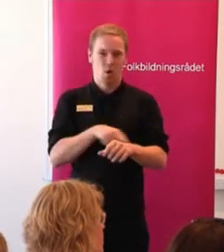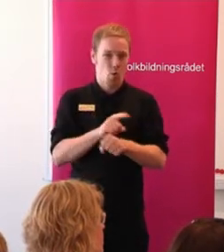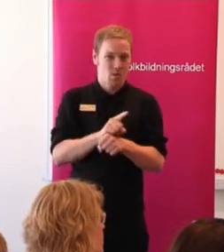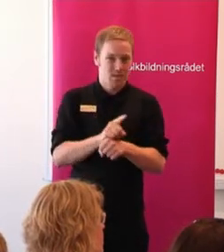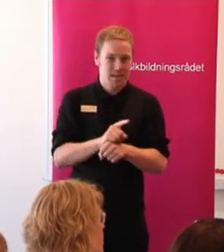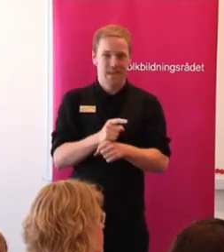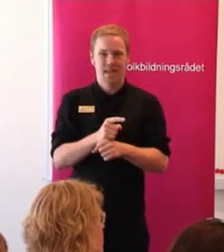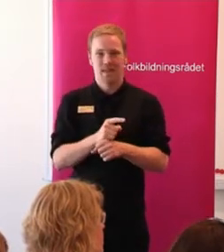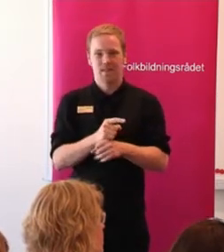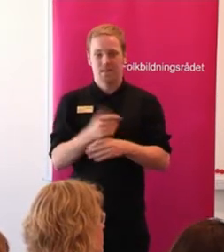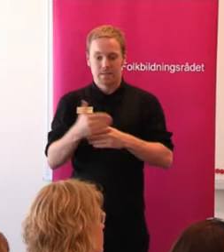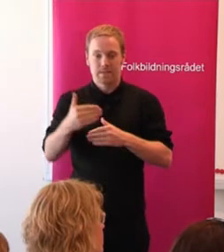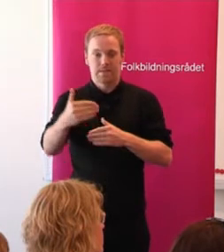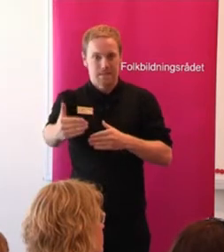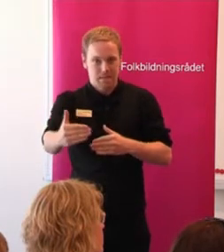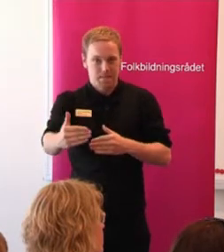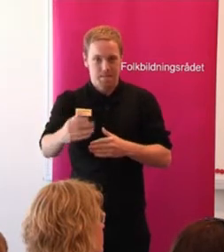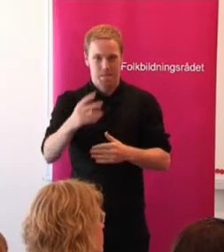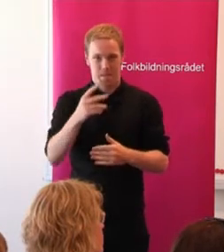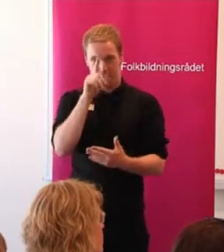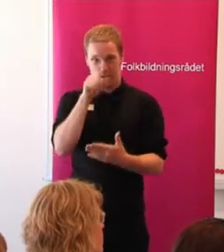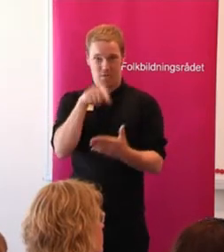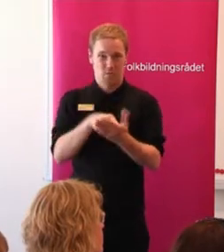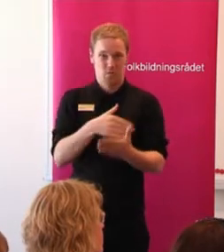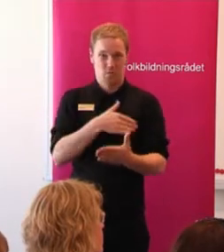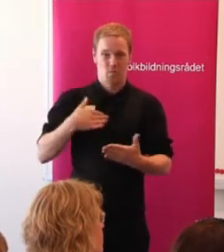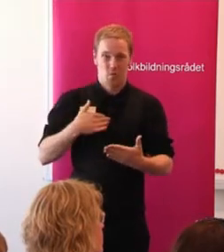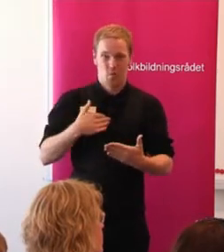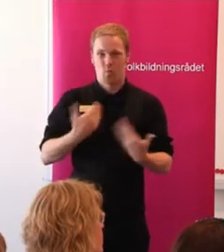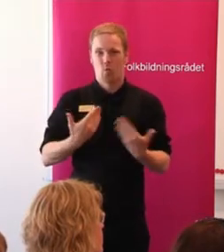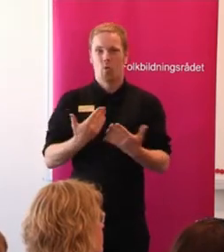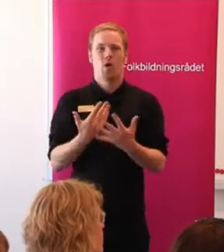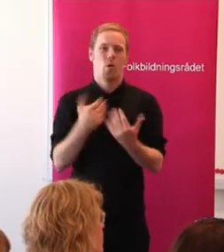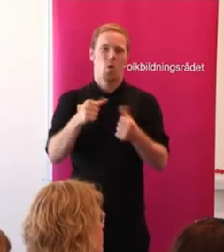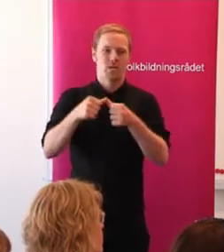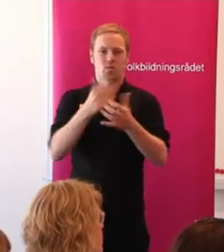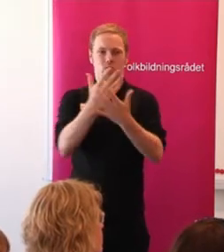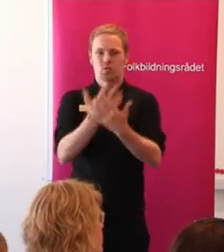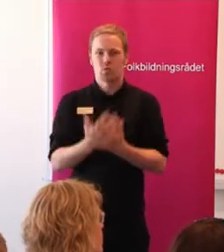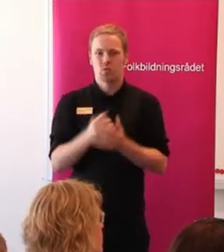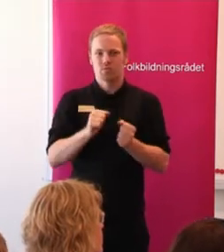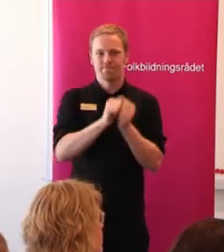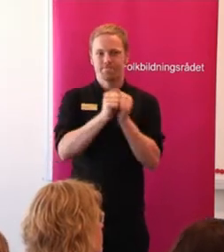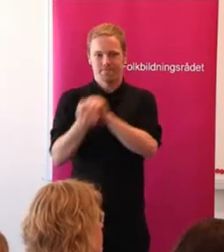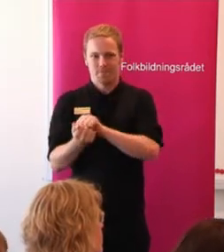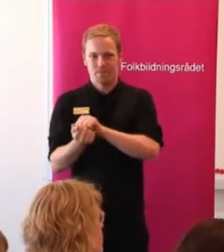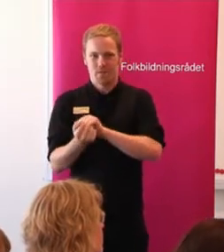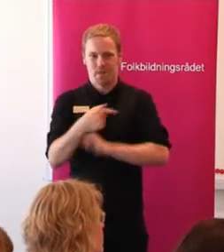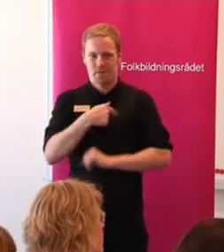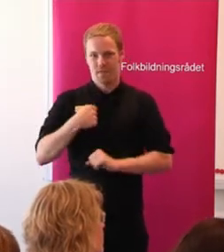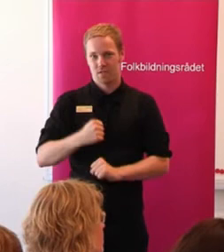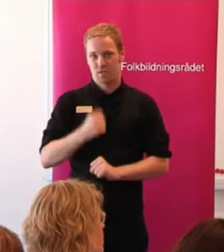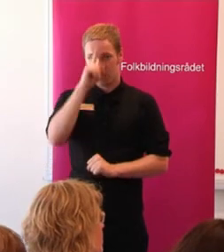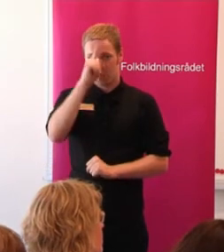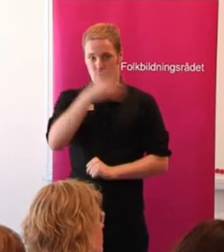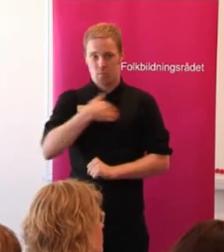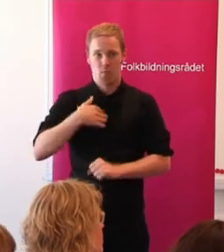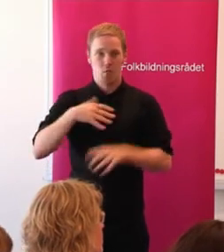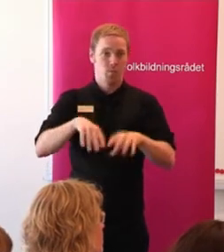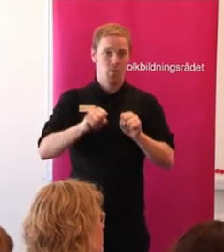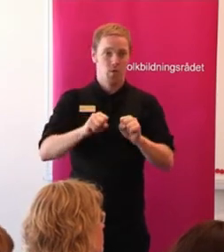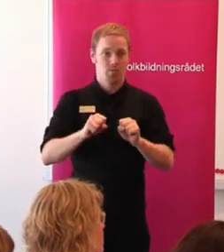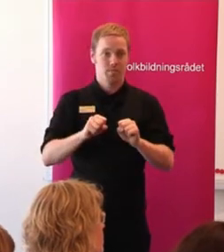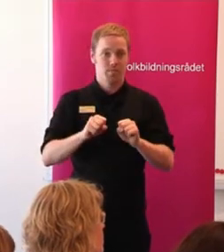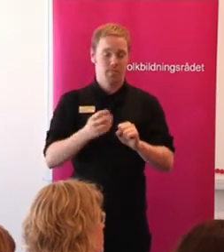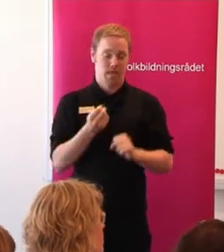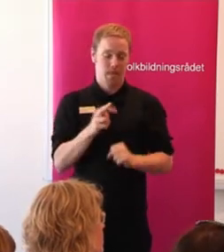organisationskultur och förändras. Det är ju att se en kedja av insatser i vårt uppdrag. Och att en individ kan faktiskt komma från sjukskrivning